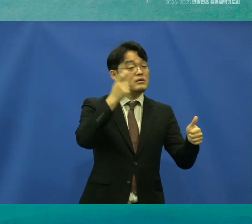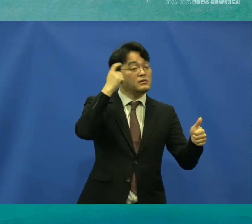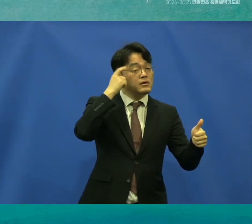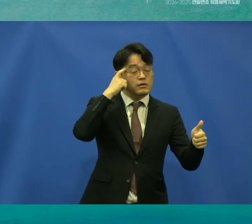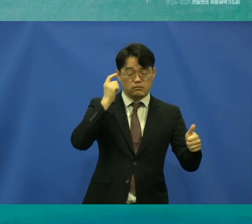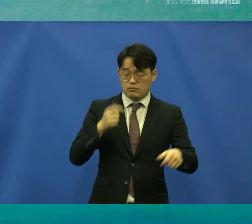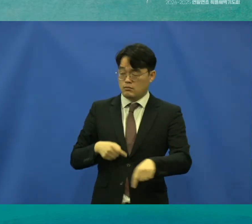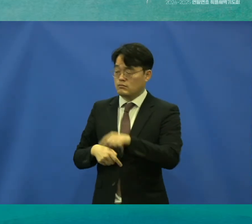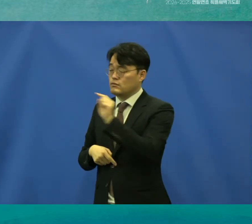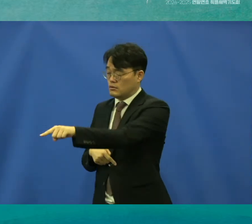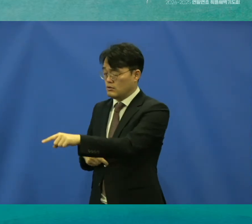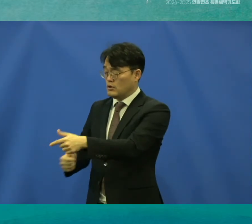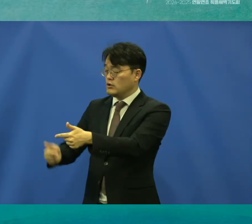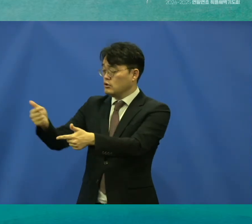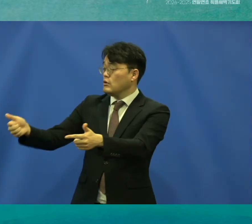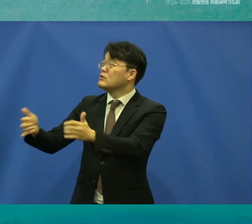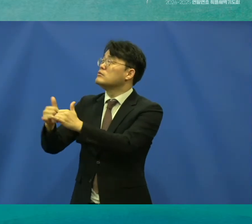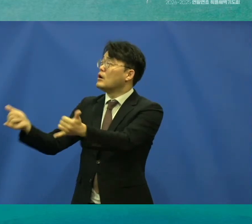망할 사람들이라고.